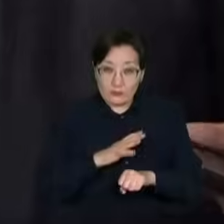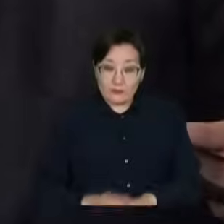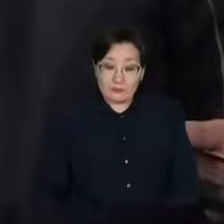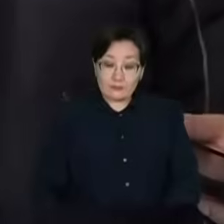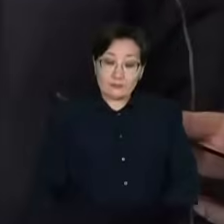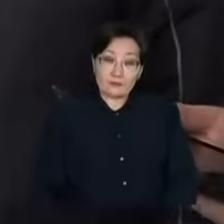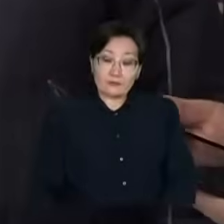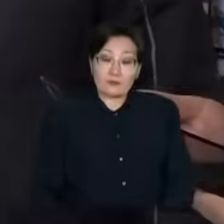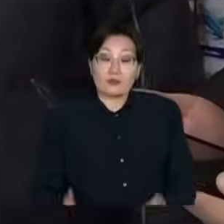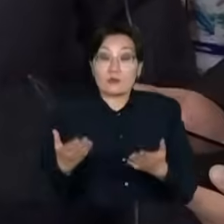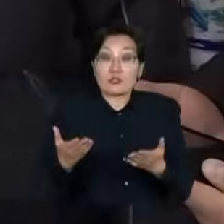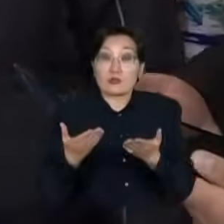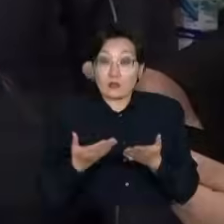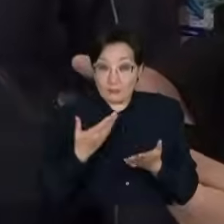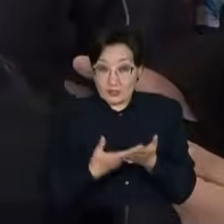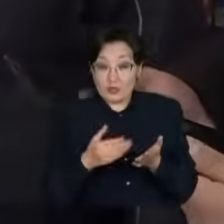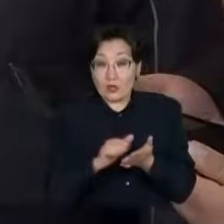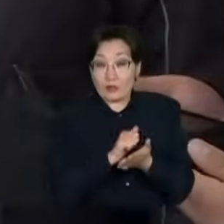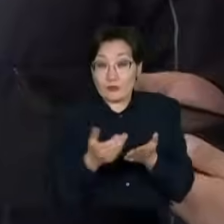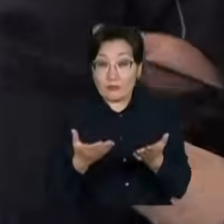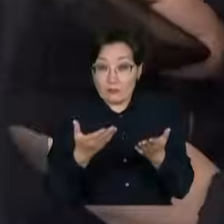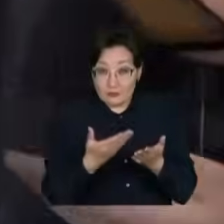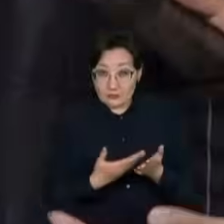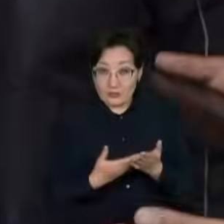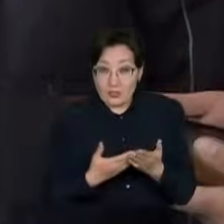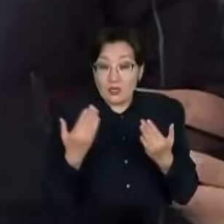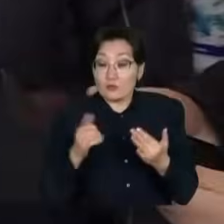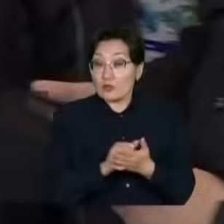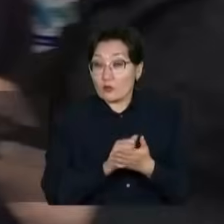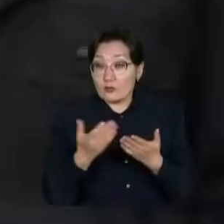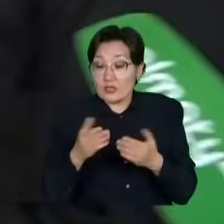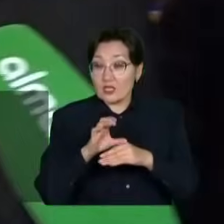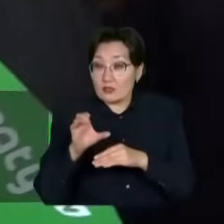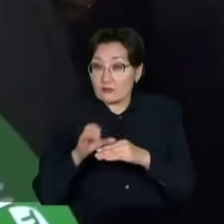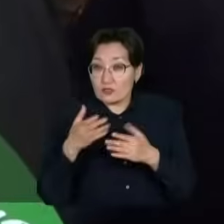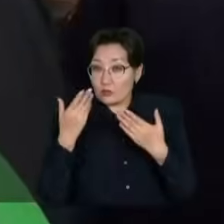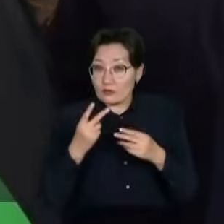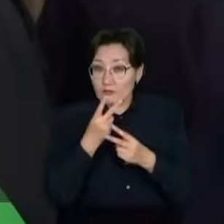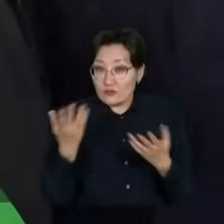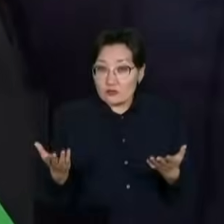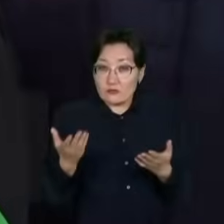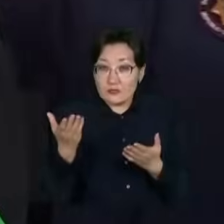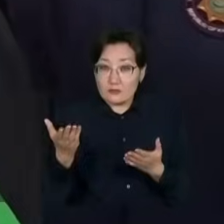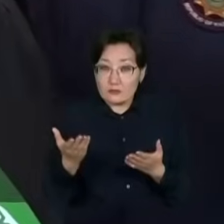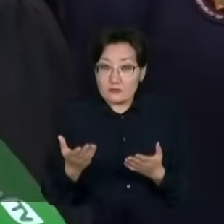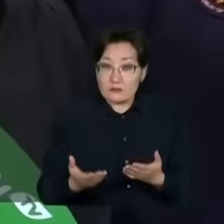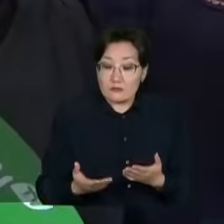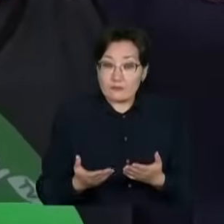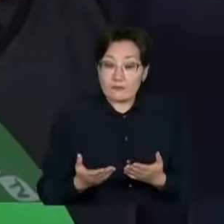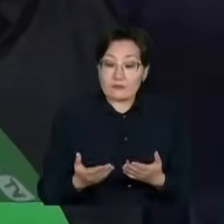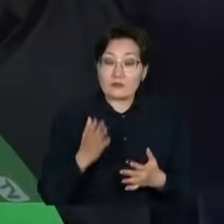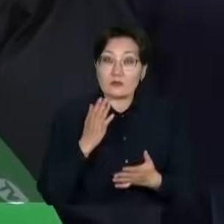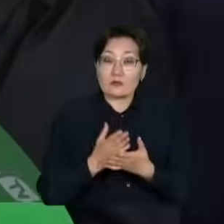пожалуйста, сертификаты все предоставьте. Ни одного документации на этот товар не вижу ваш. Тем более там